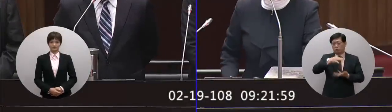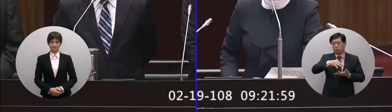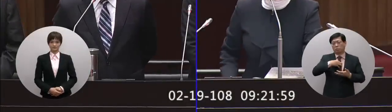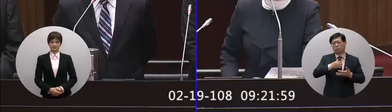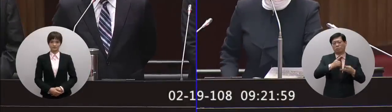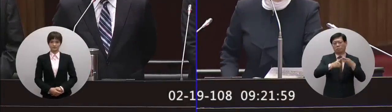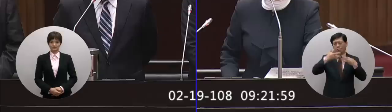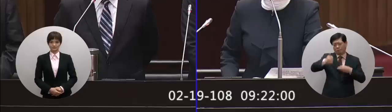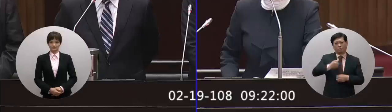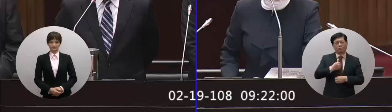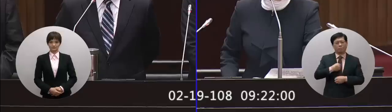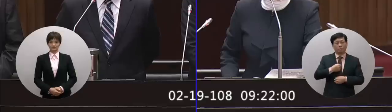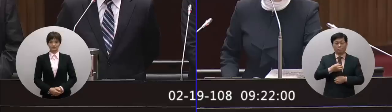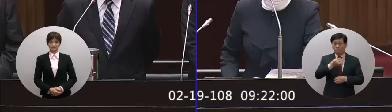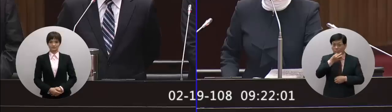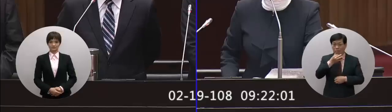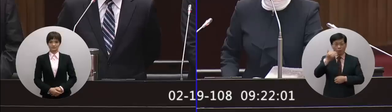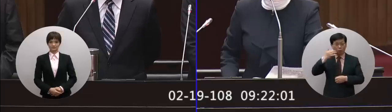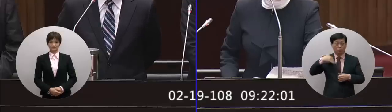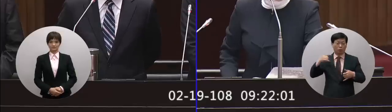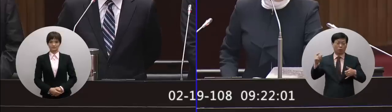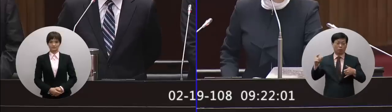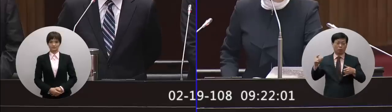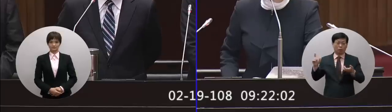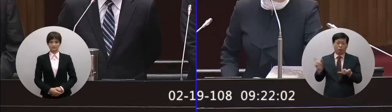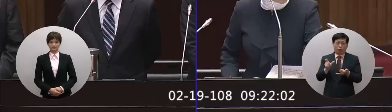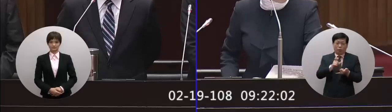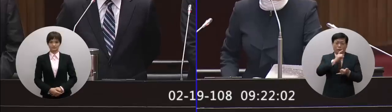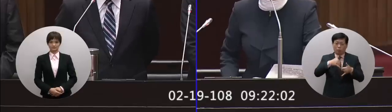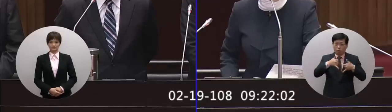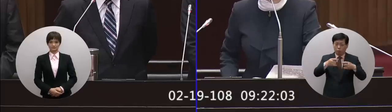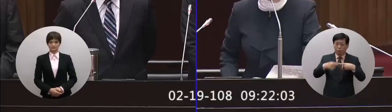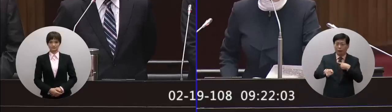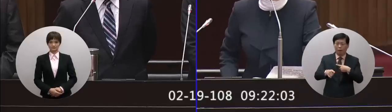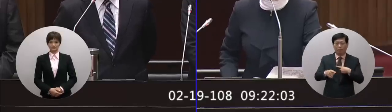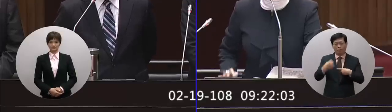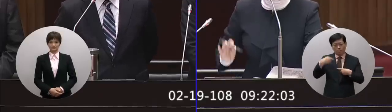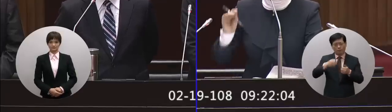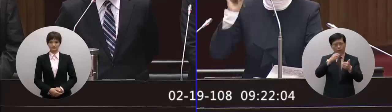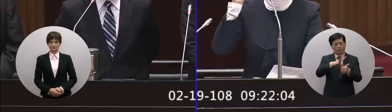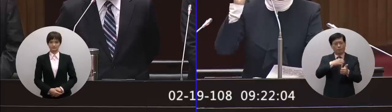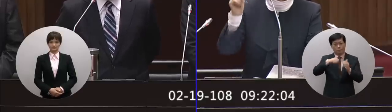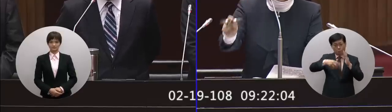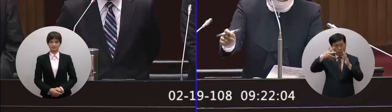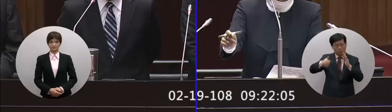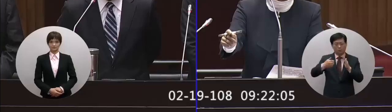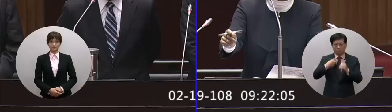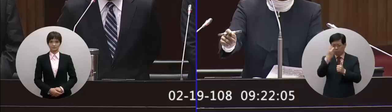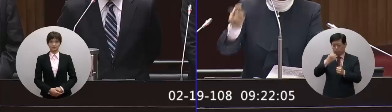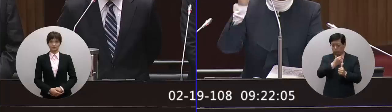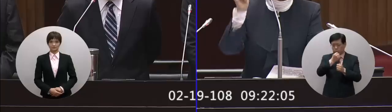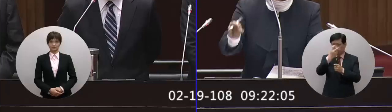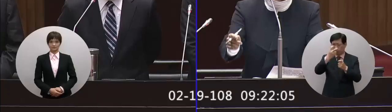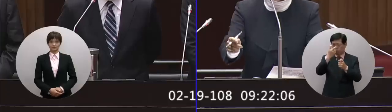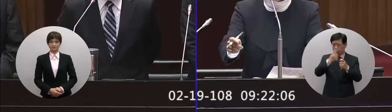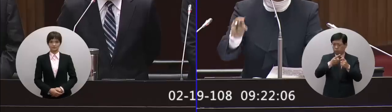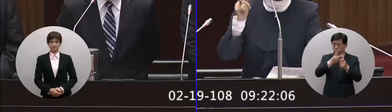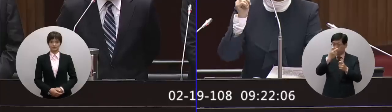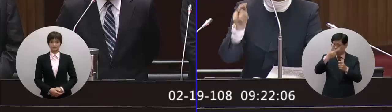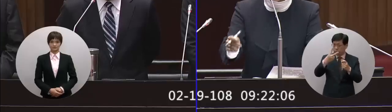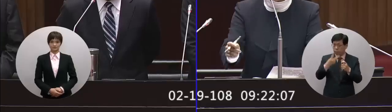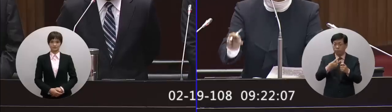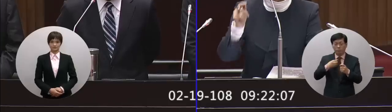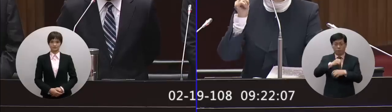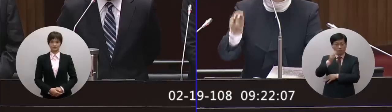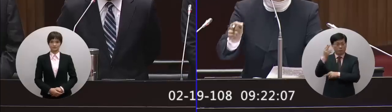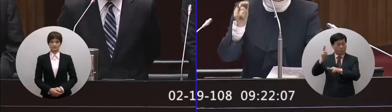清楚，生怕道路被台风打断。那么我要再一次的提醒院长，我们被管制了22年，动省之后